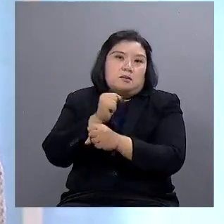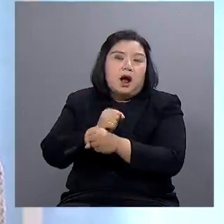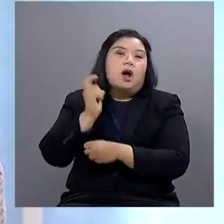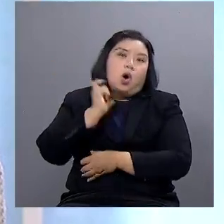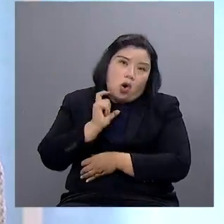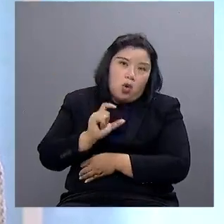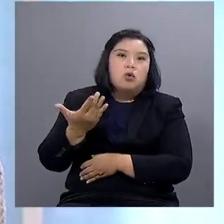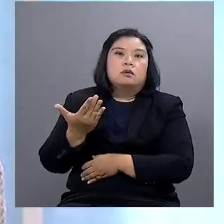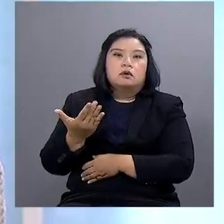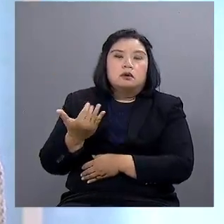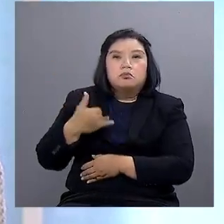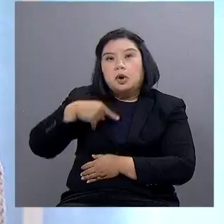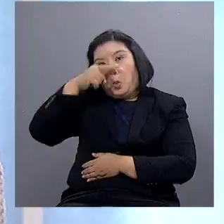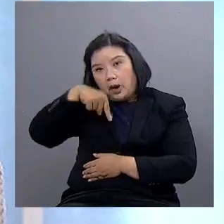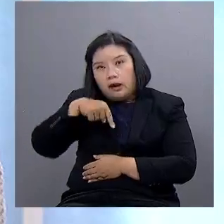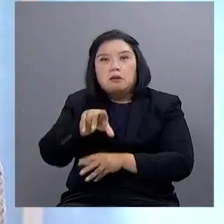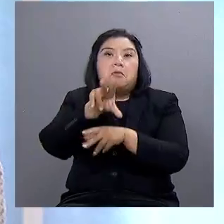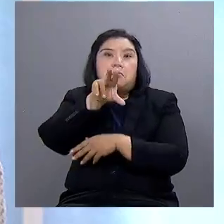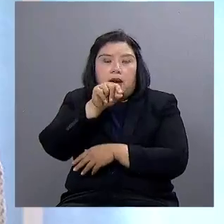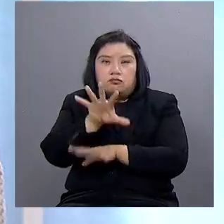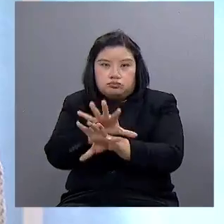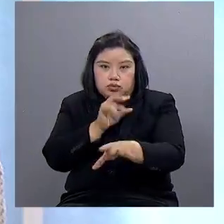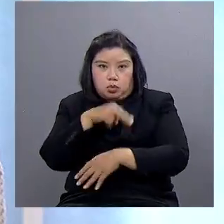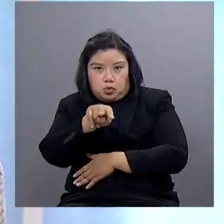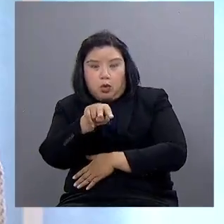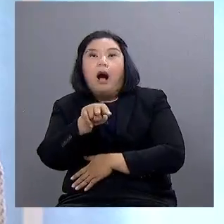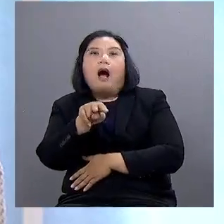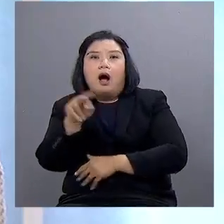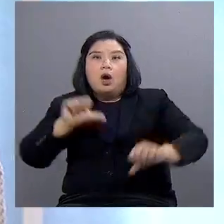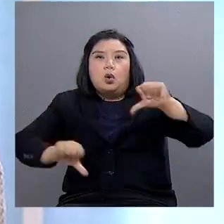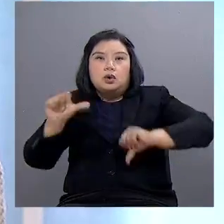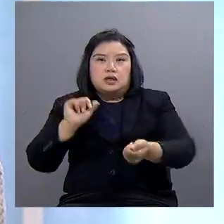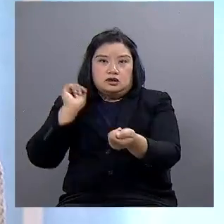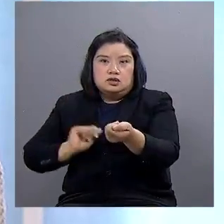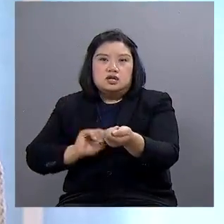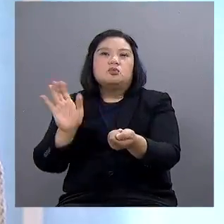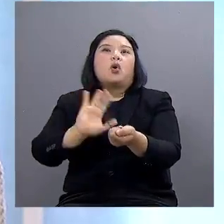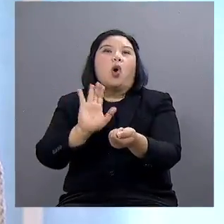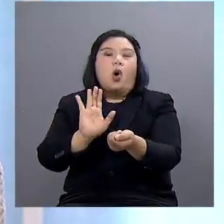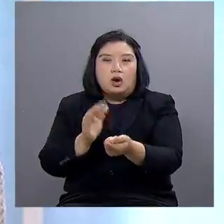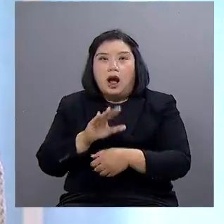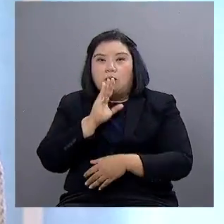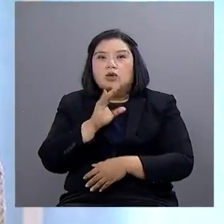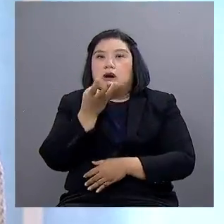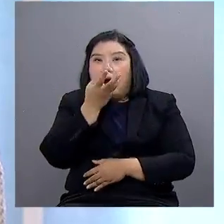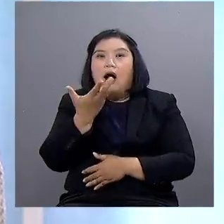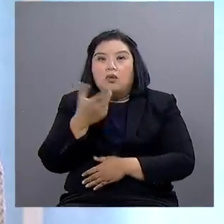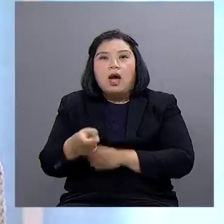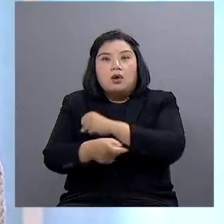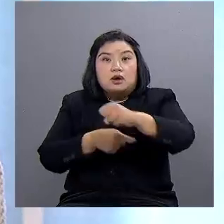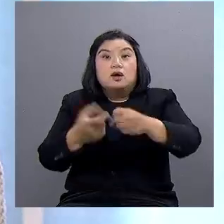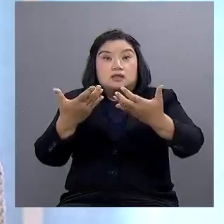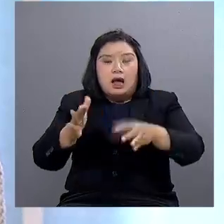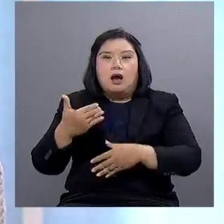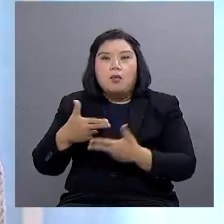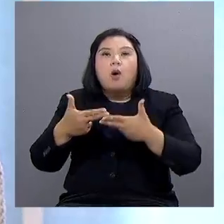ในบ้านเรานะบอกว่าเป็นการลดการใช้สารเคมีเวลาปลูกข้าวทำนาปุ๊บเนี่ยปล่อยเป็ดแบบเป็นพันสองพันตัวลงไปในท้องทุ่งนา